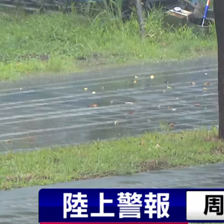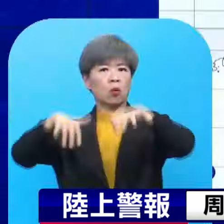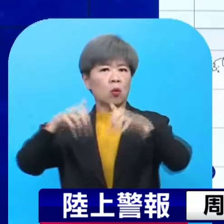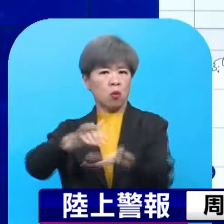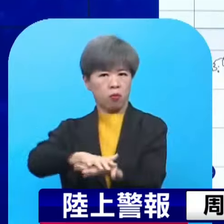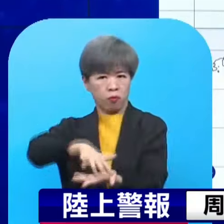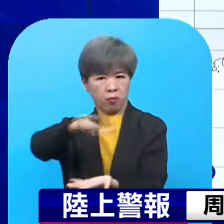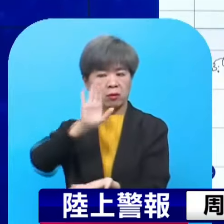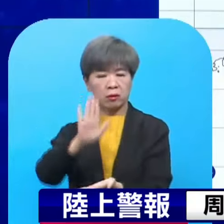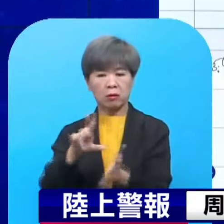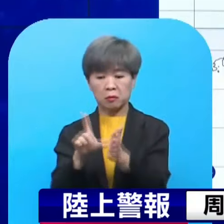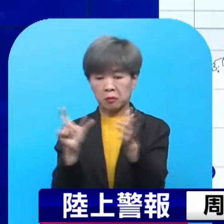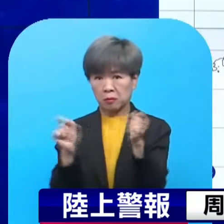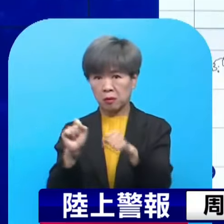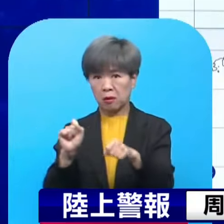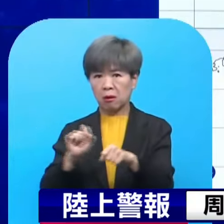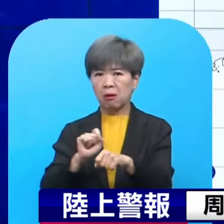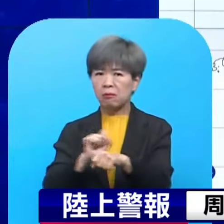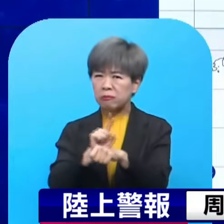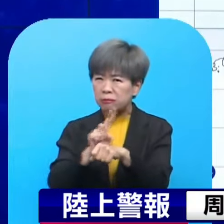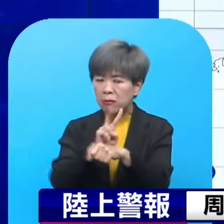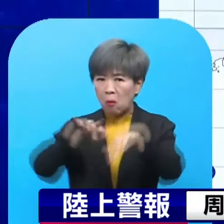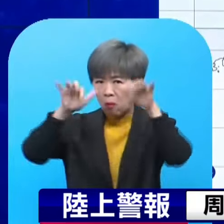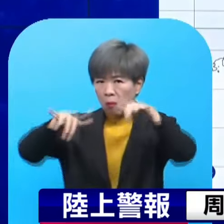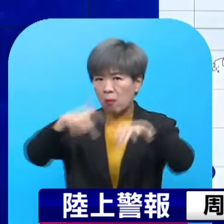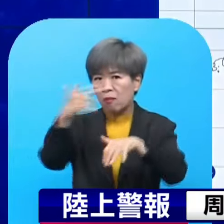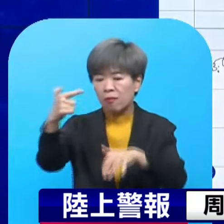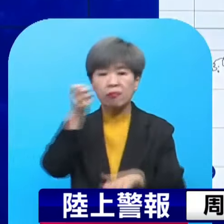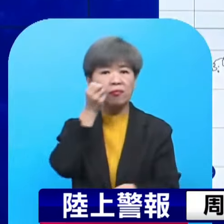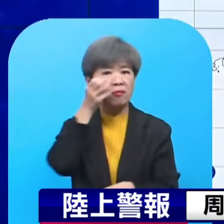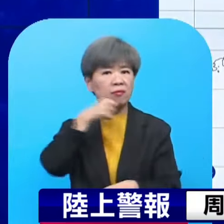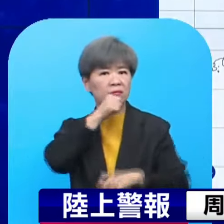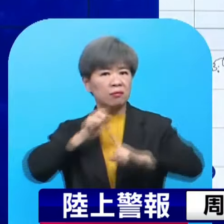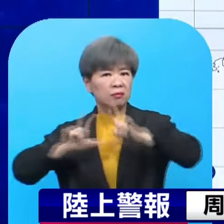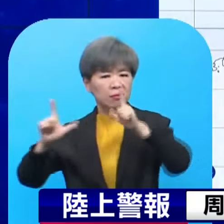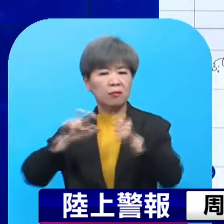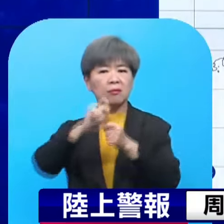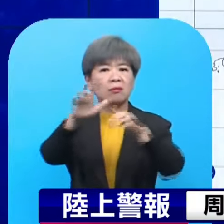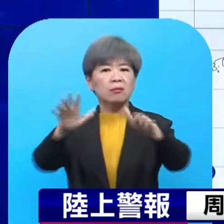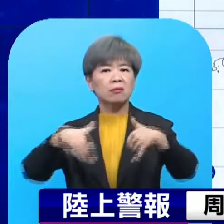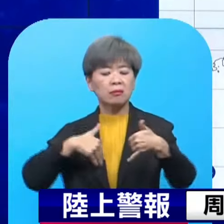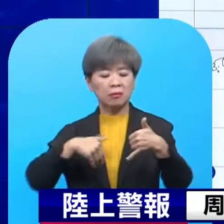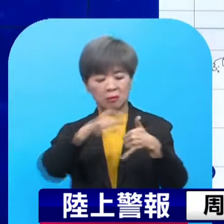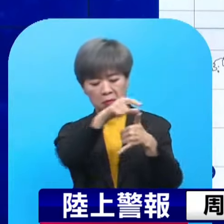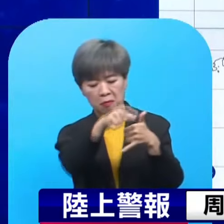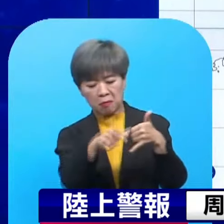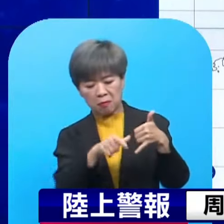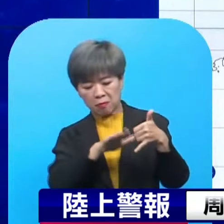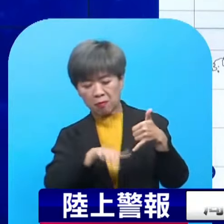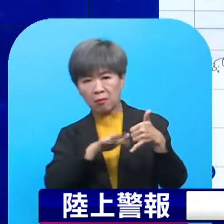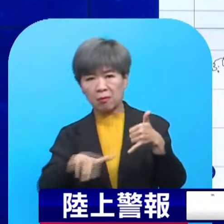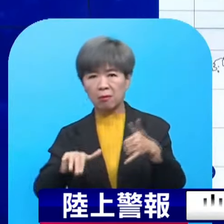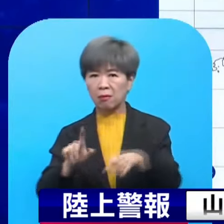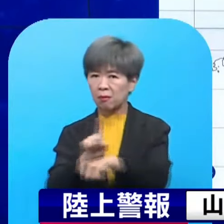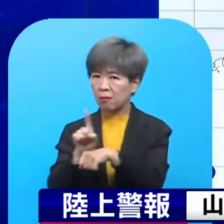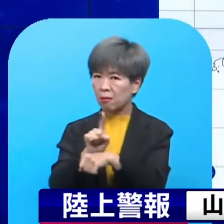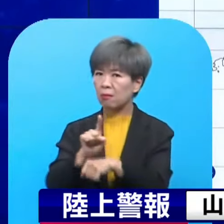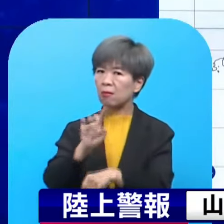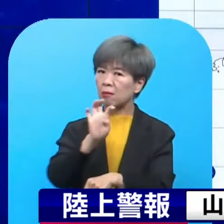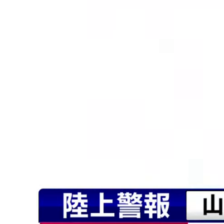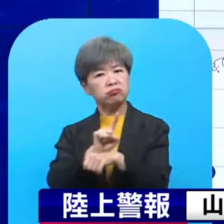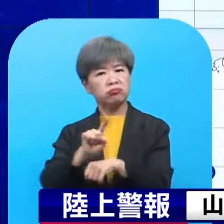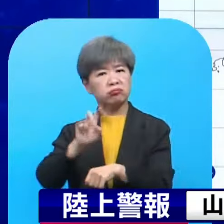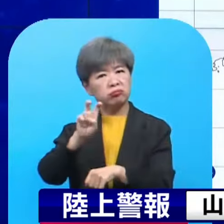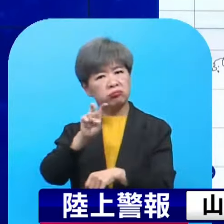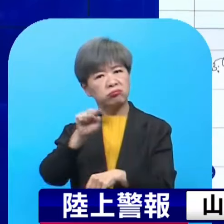掉。 短延时强降雨，尤其在花东、恒春半岛这些地方，都有来到时雨量40到60毫米